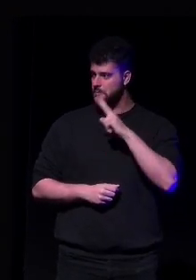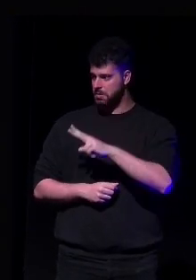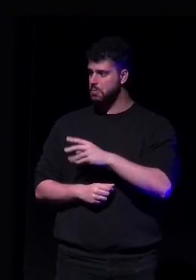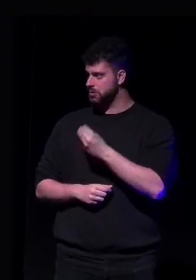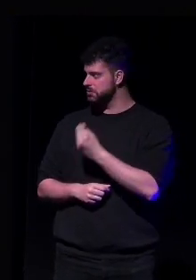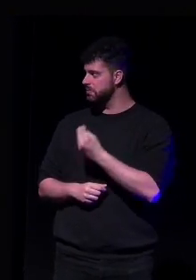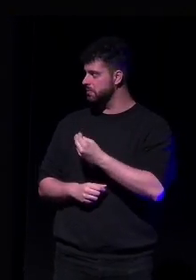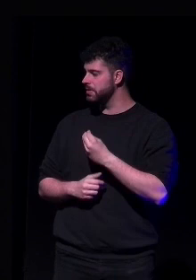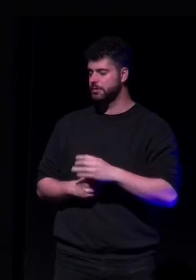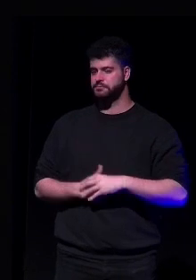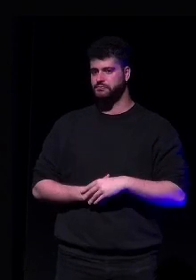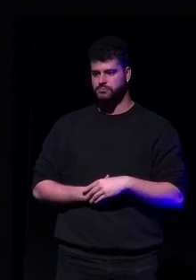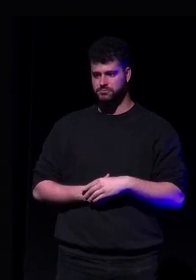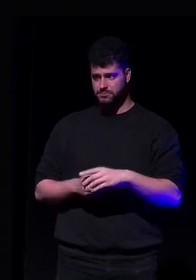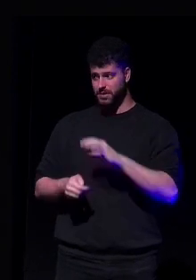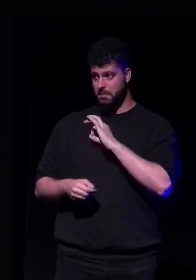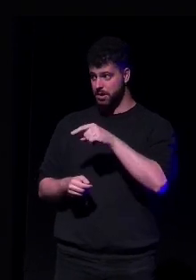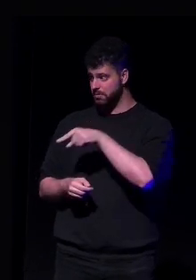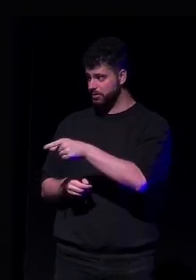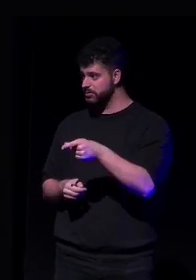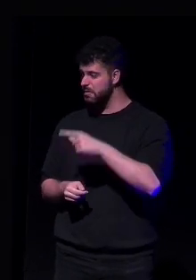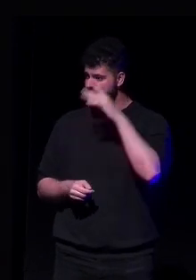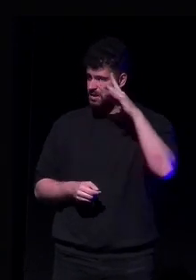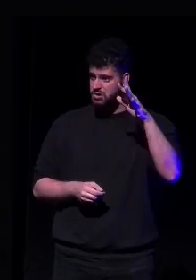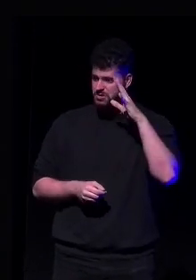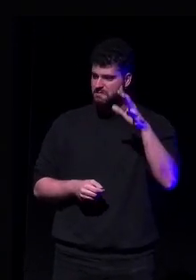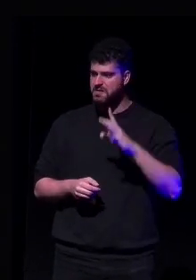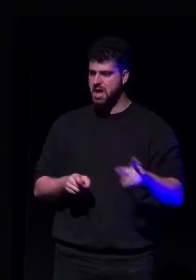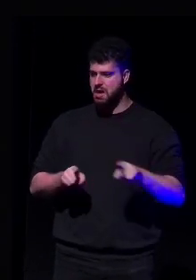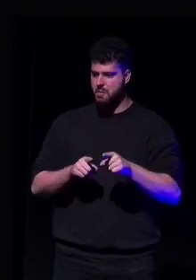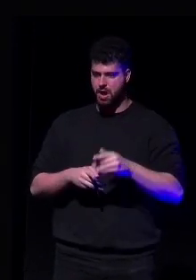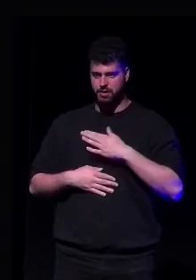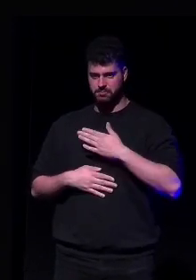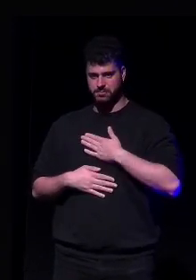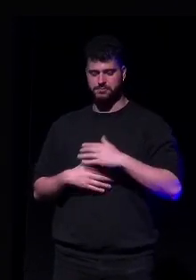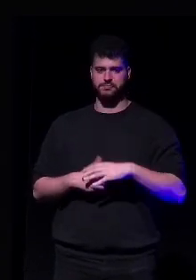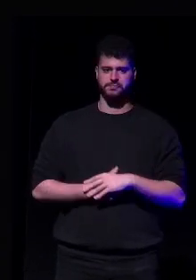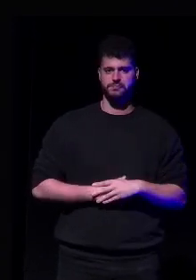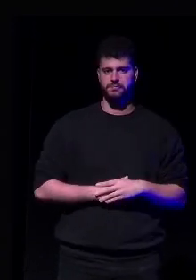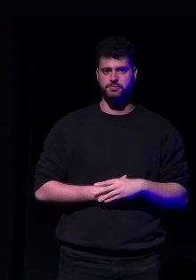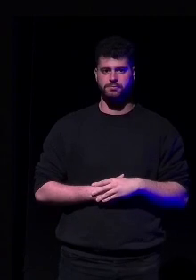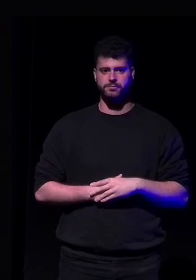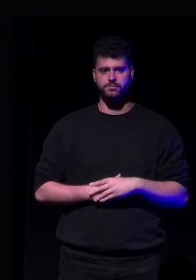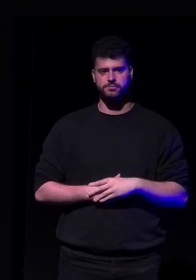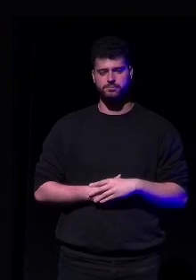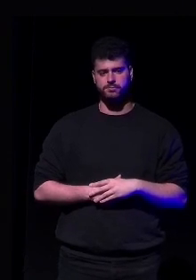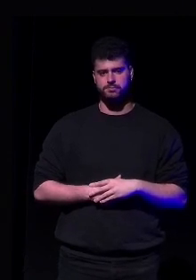molt coincident amb tot el que és la nostra filosofia. No? A partir d'aquí, nosaltres doncs,